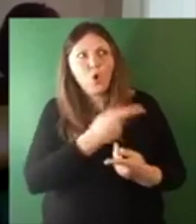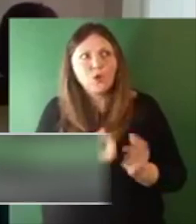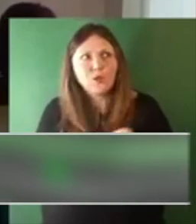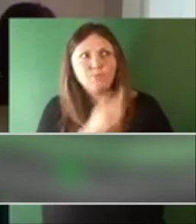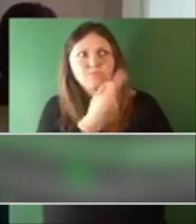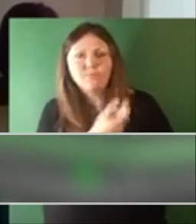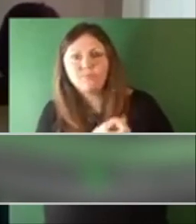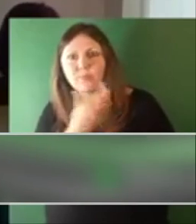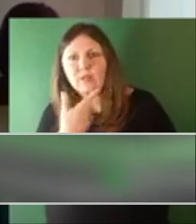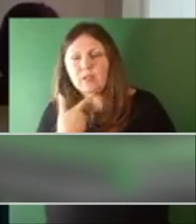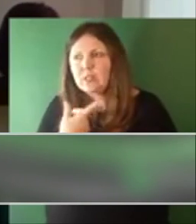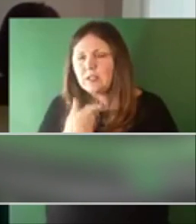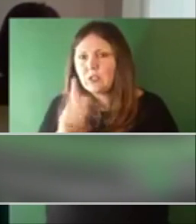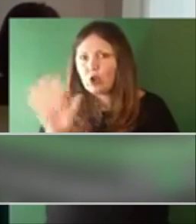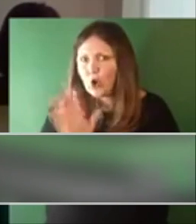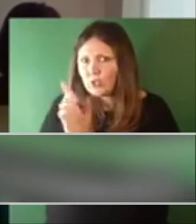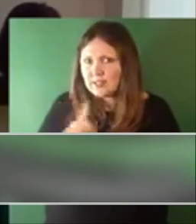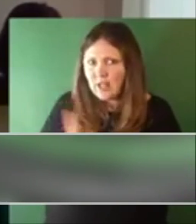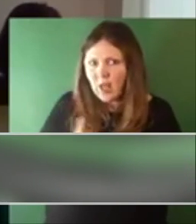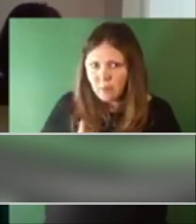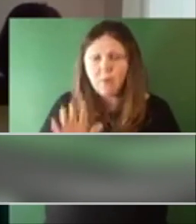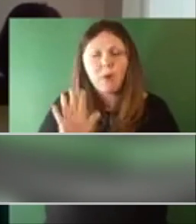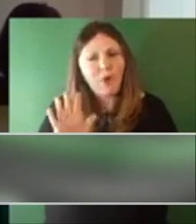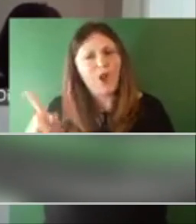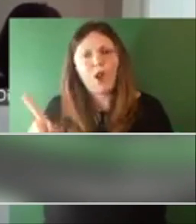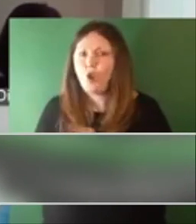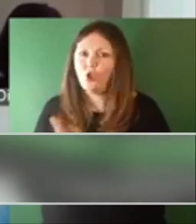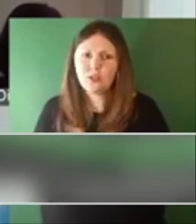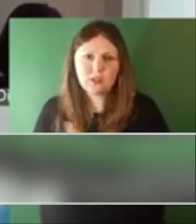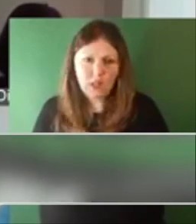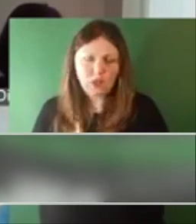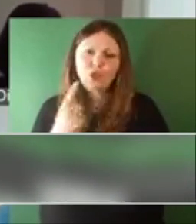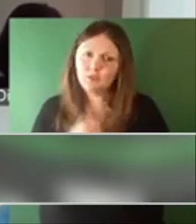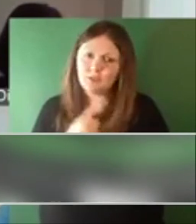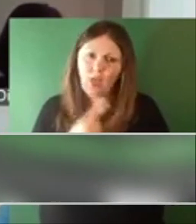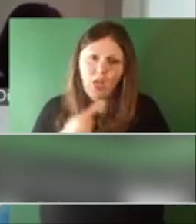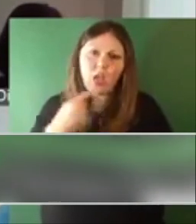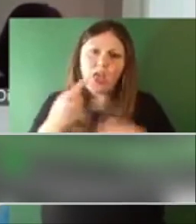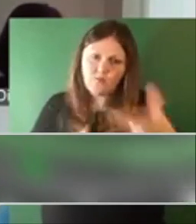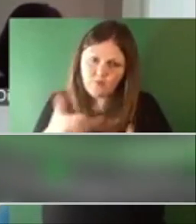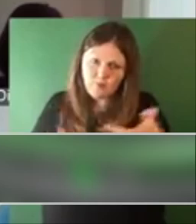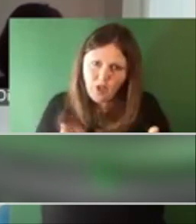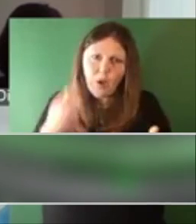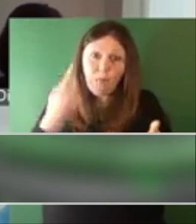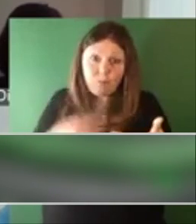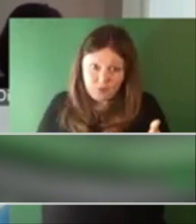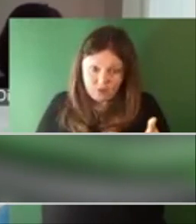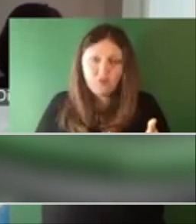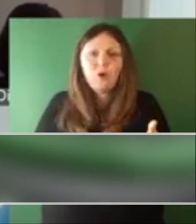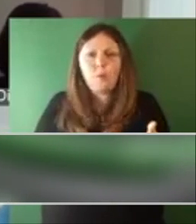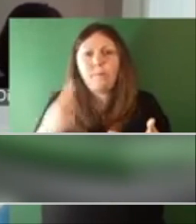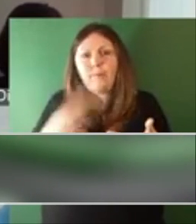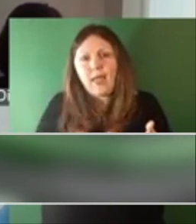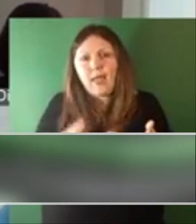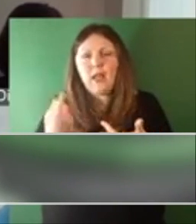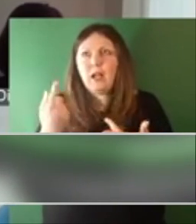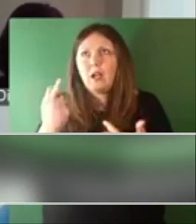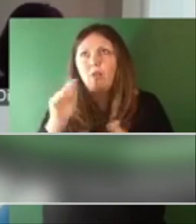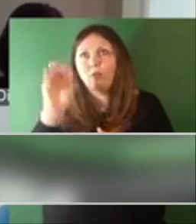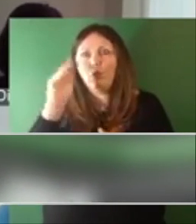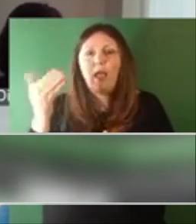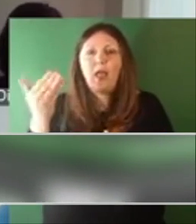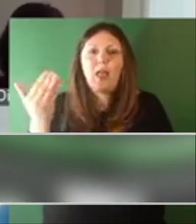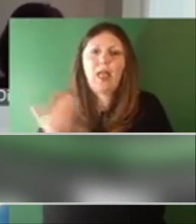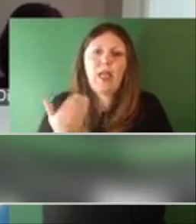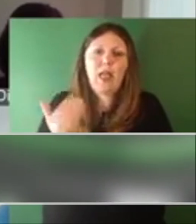I cittadini pugliesi, in particolare chi versa in situazioni di difficoltà, hanno bisogno di tutto il supporto possibile in questo momento di emergenza. Per questo,